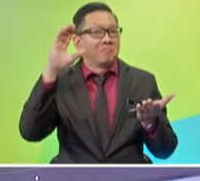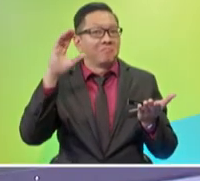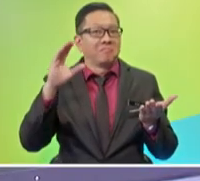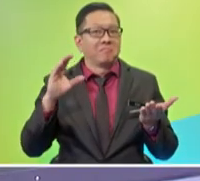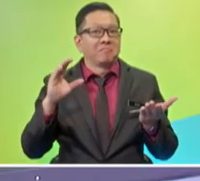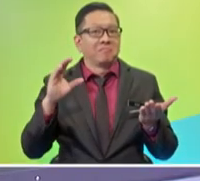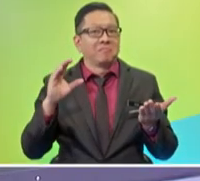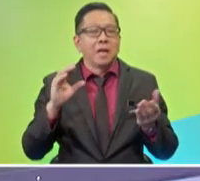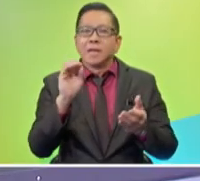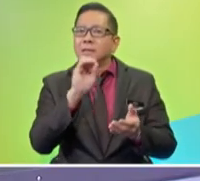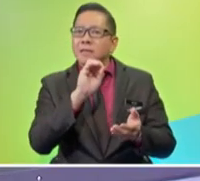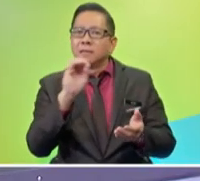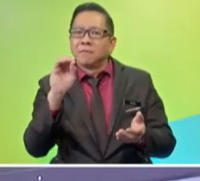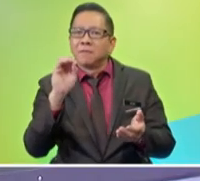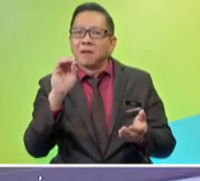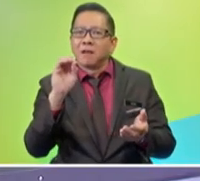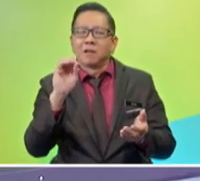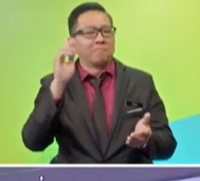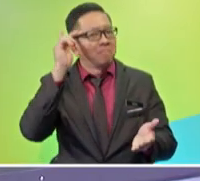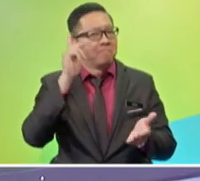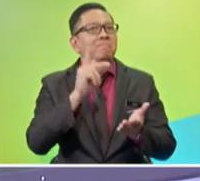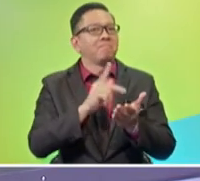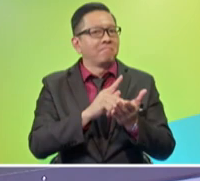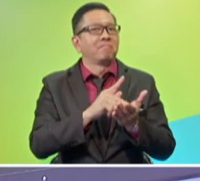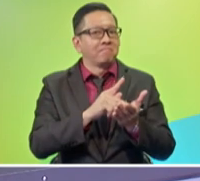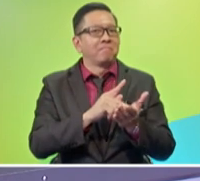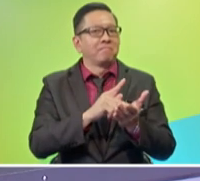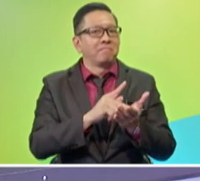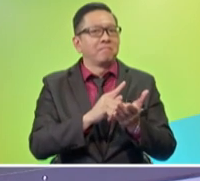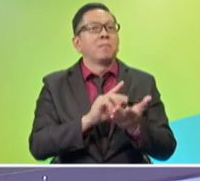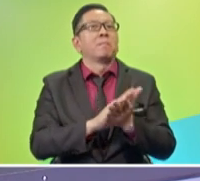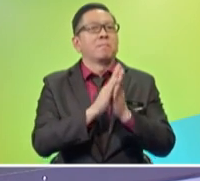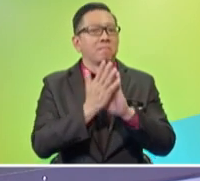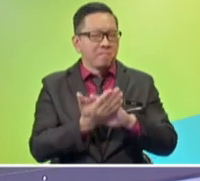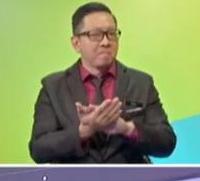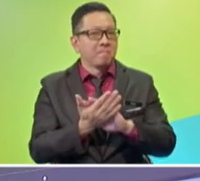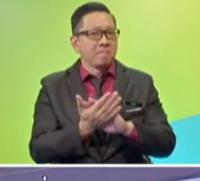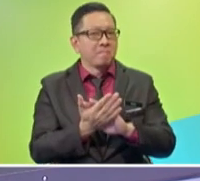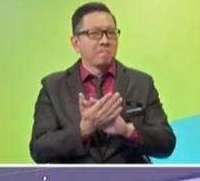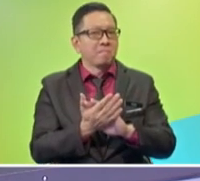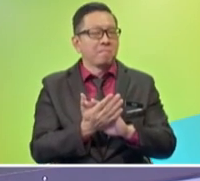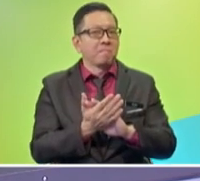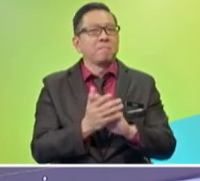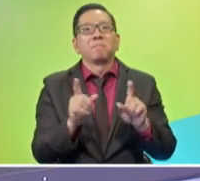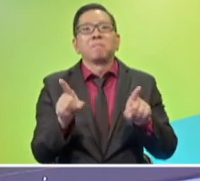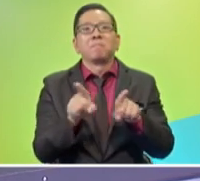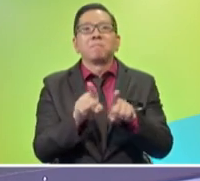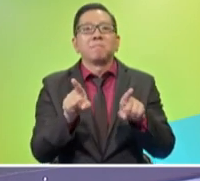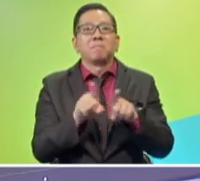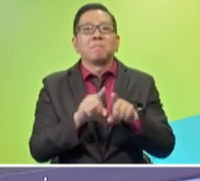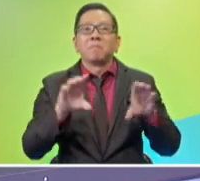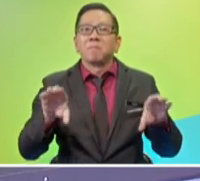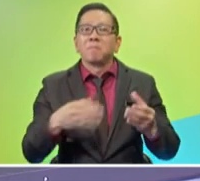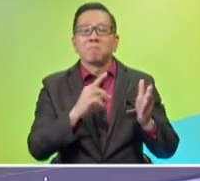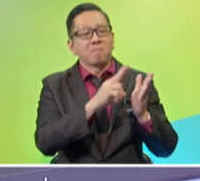tadi, Sifar. Kita nak kenal Sifar. Jadi, hari ini kita nak buat bentuk Sifar. Kita akan surihkan